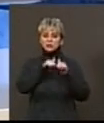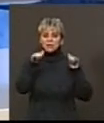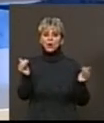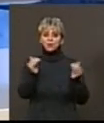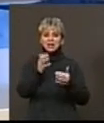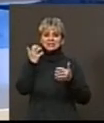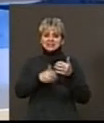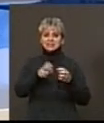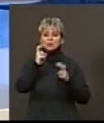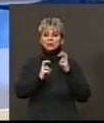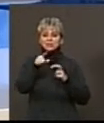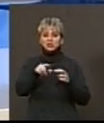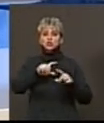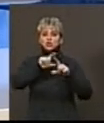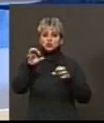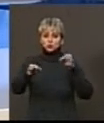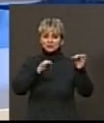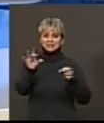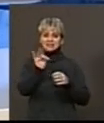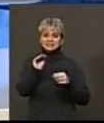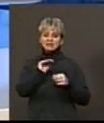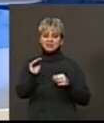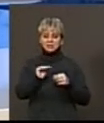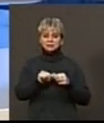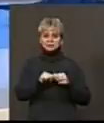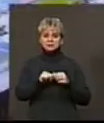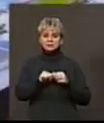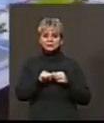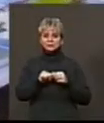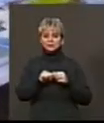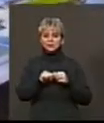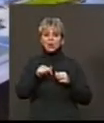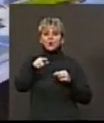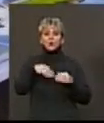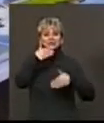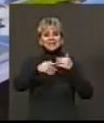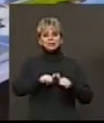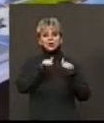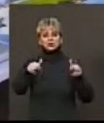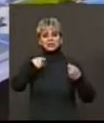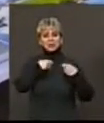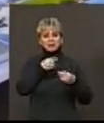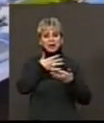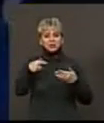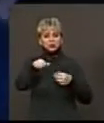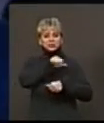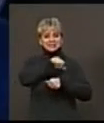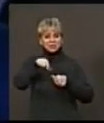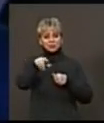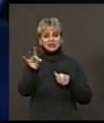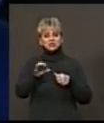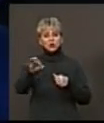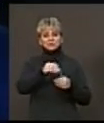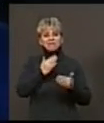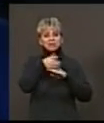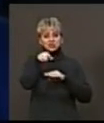малых и средних предприятий в субъектах Российской Федерации. По темпам роста продаж продукции за рубеж Ростовская область вышла